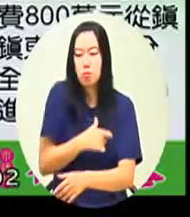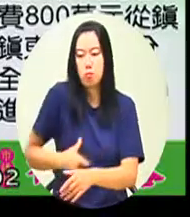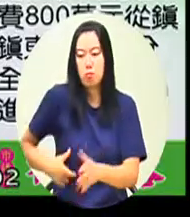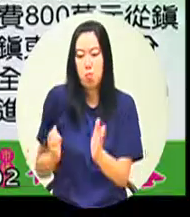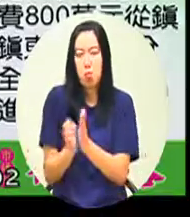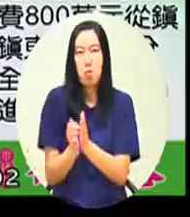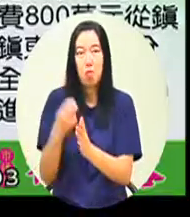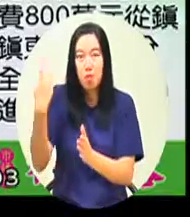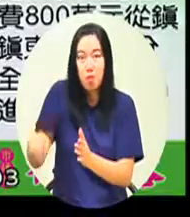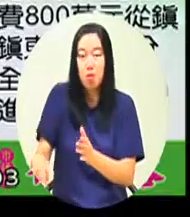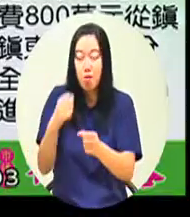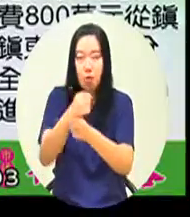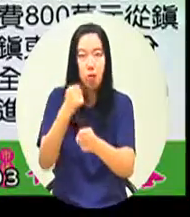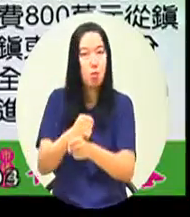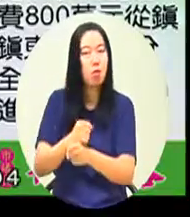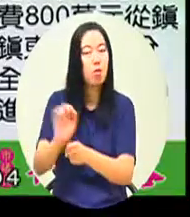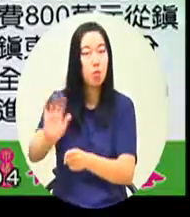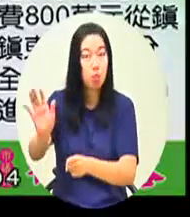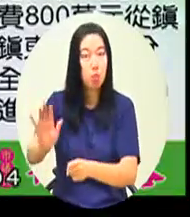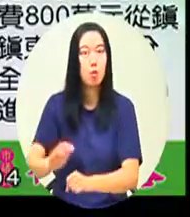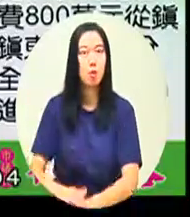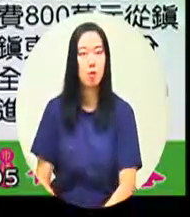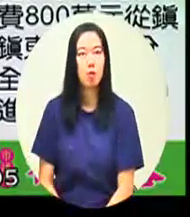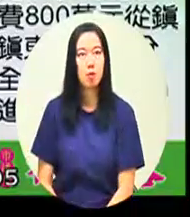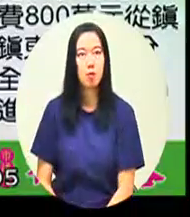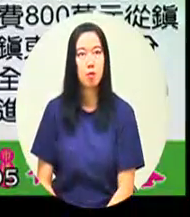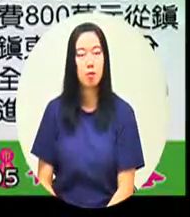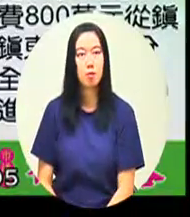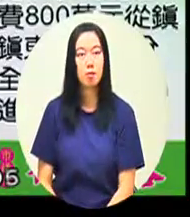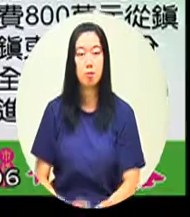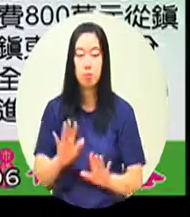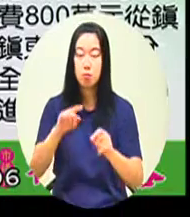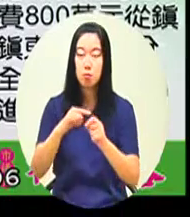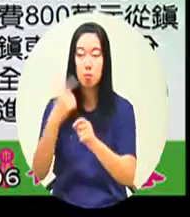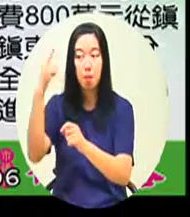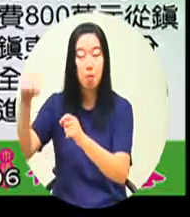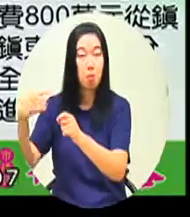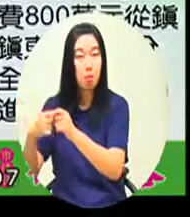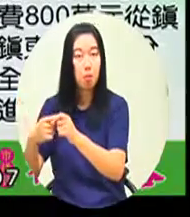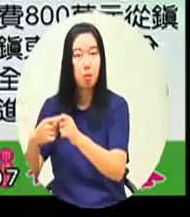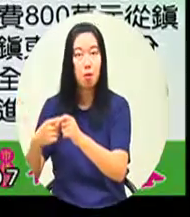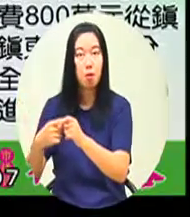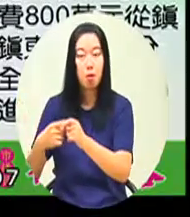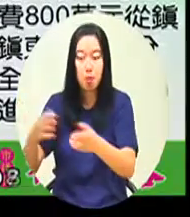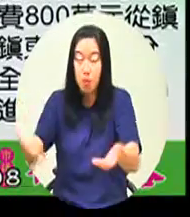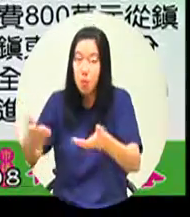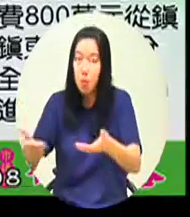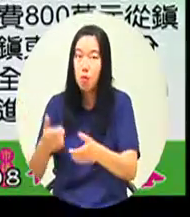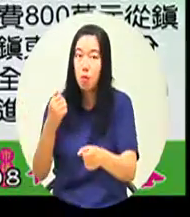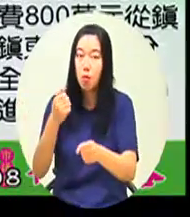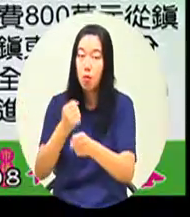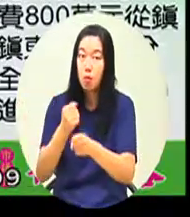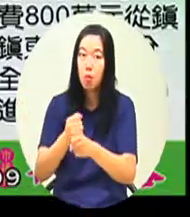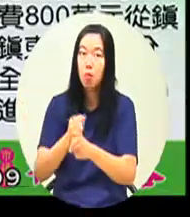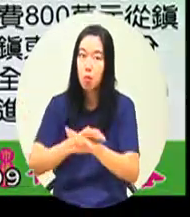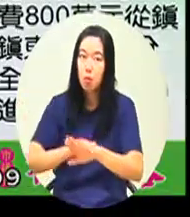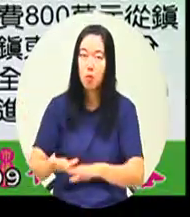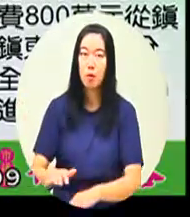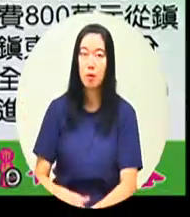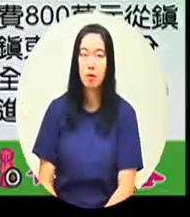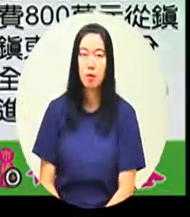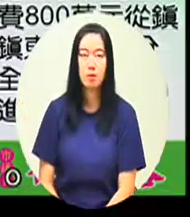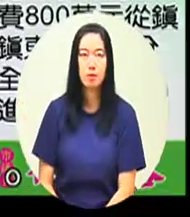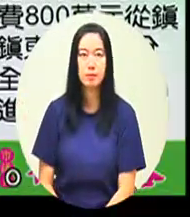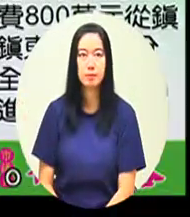一次今年啊，可能明年会做嘛，哈。那明年我想是不是会当在我